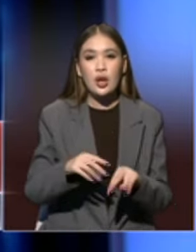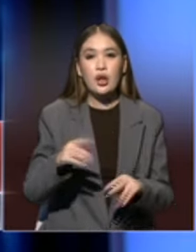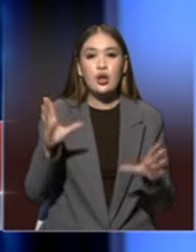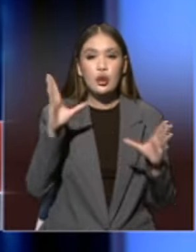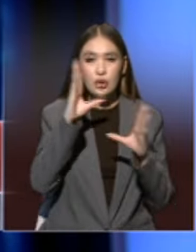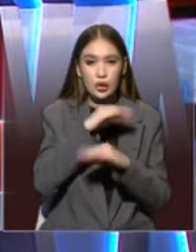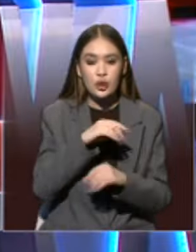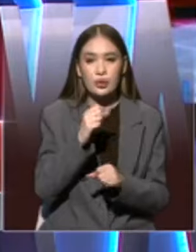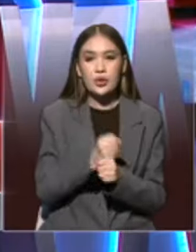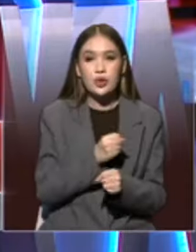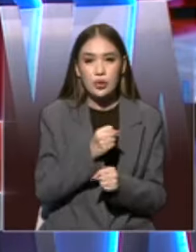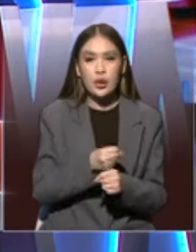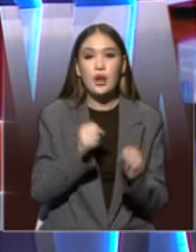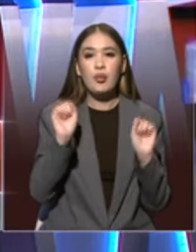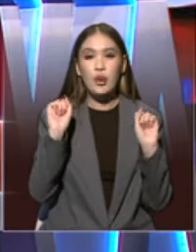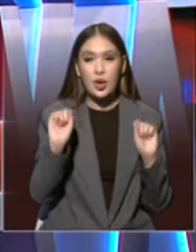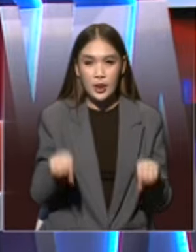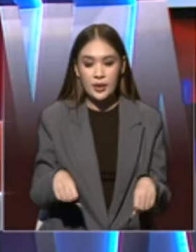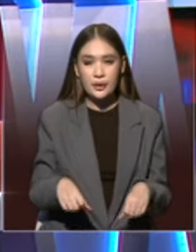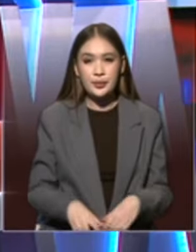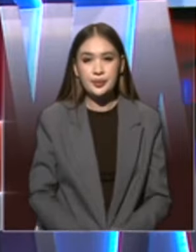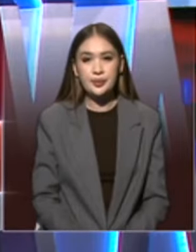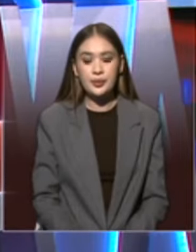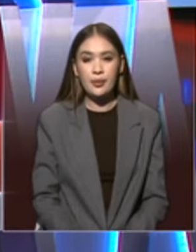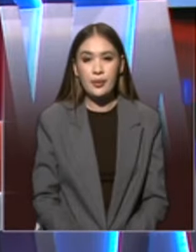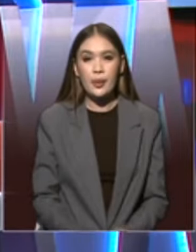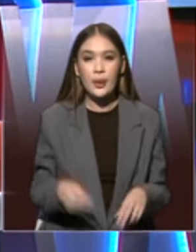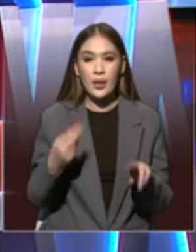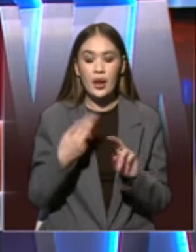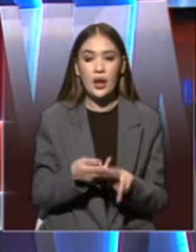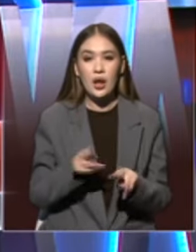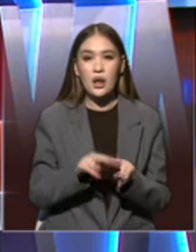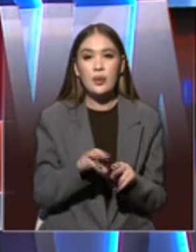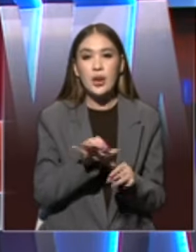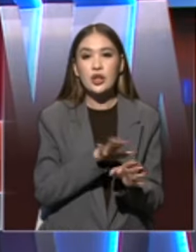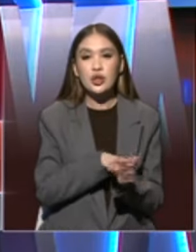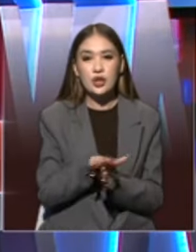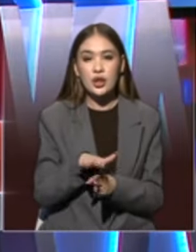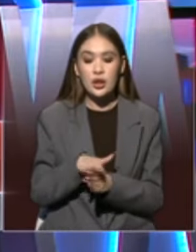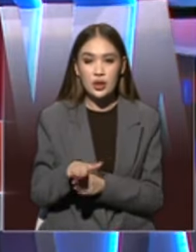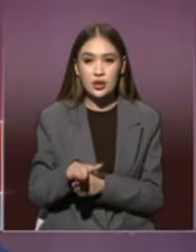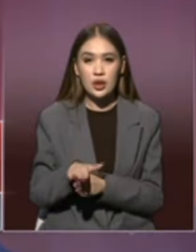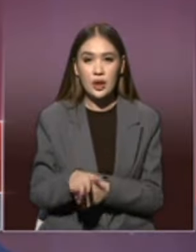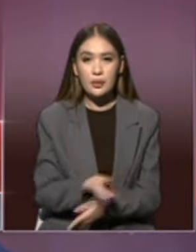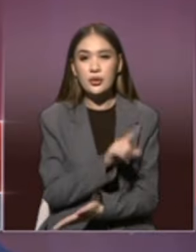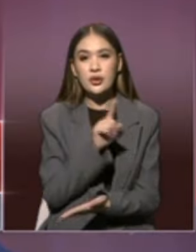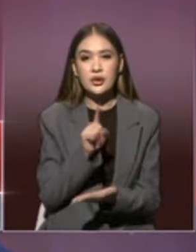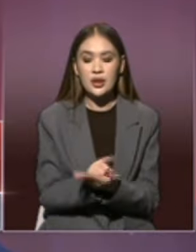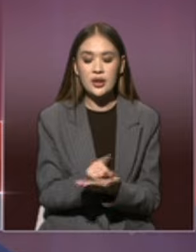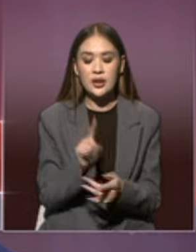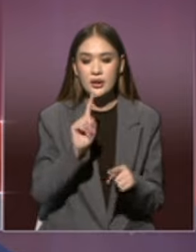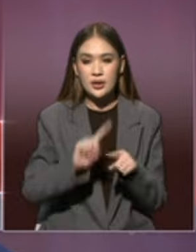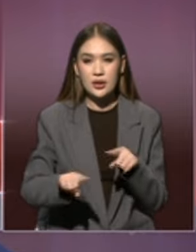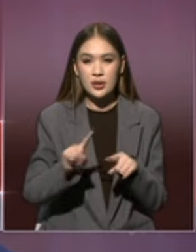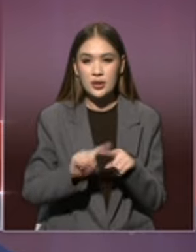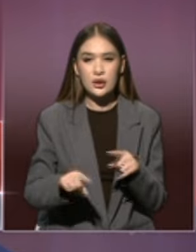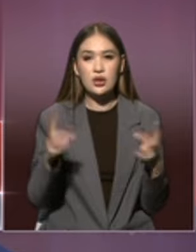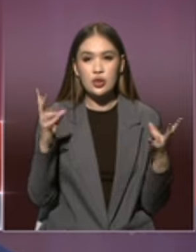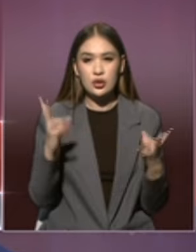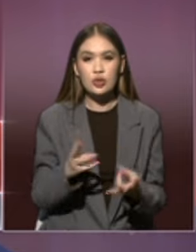істеуге болады. Бірақ бұл жерде жаңа жергілікті атқарушы органдардың міндетті түрде тез-тез шапшаң жұмыс істеуі